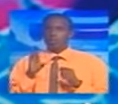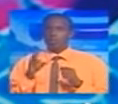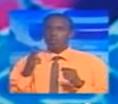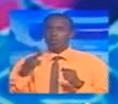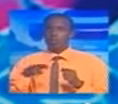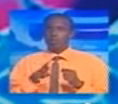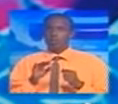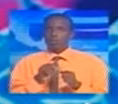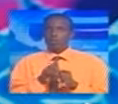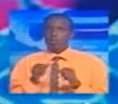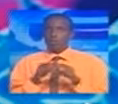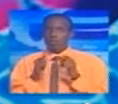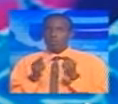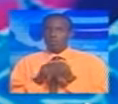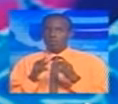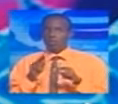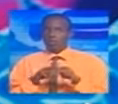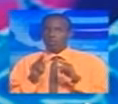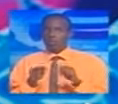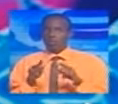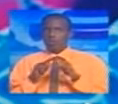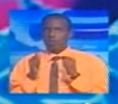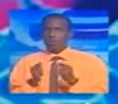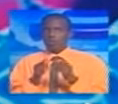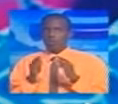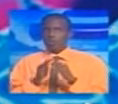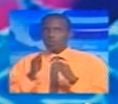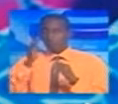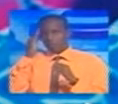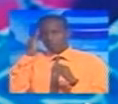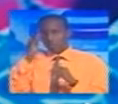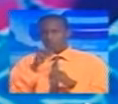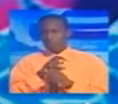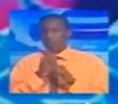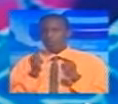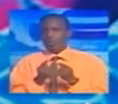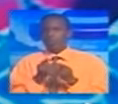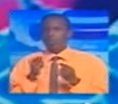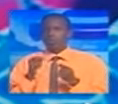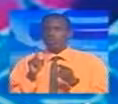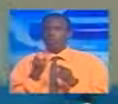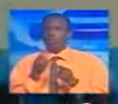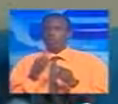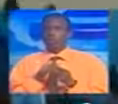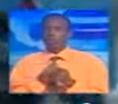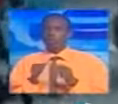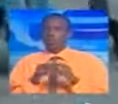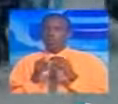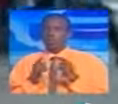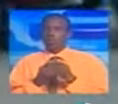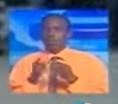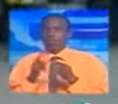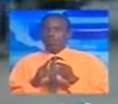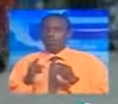les sinistrés de ces incendies ont été installés dans des écoles environnantes. Les premiers soins donc leur ont